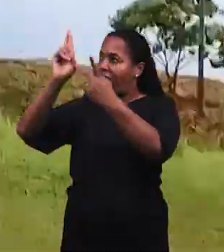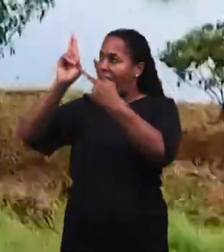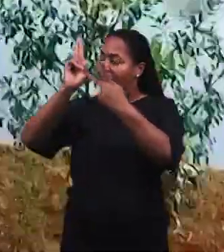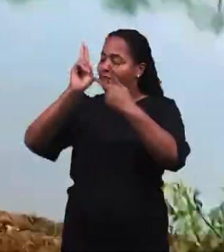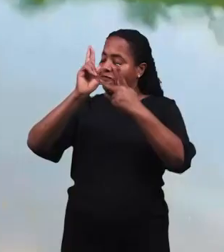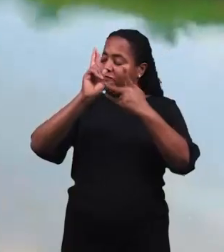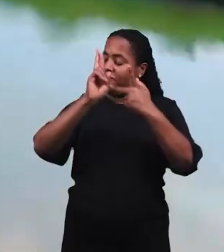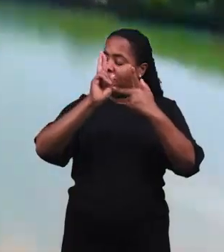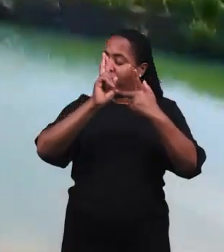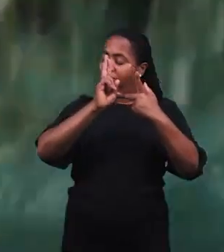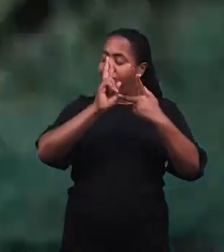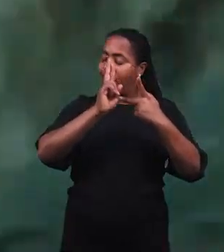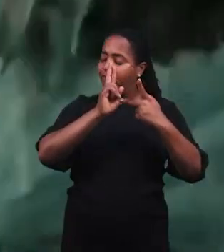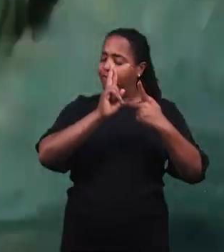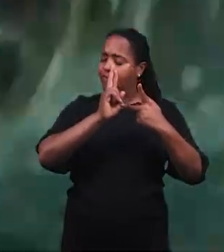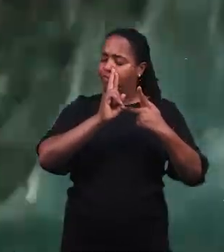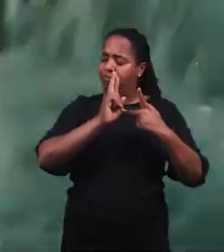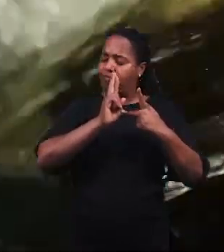О, приди,